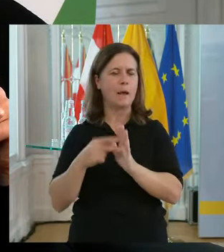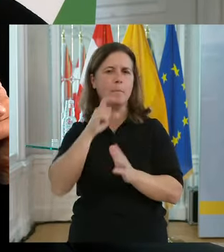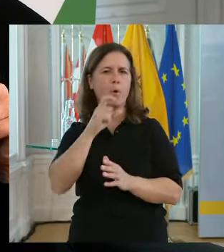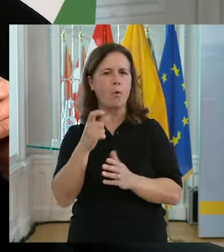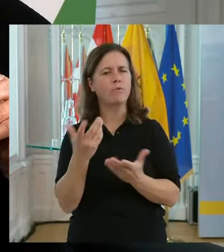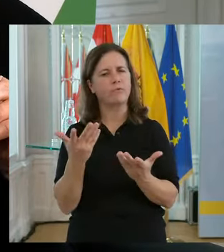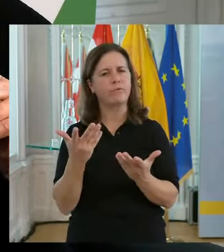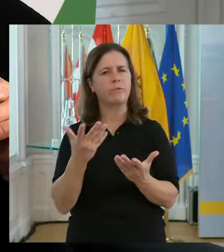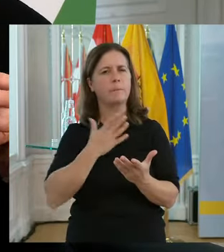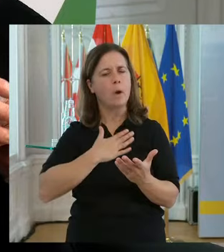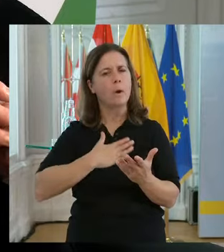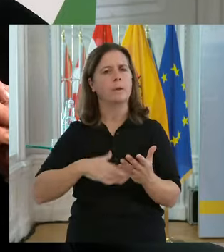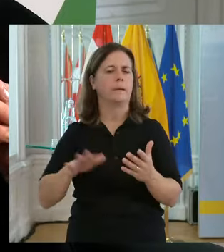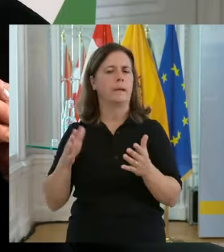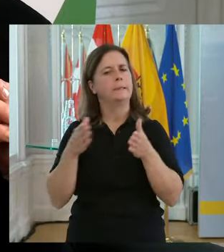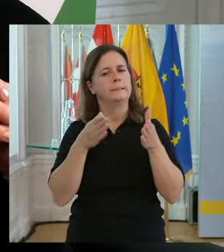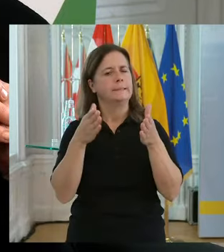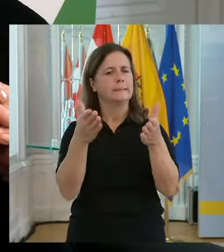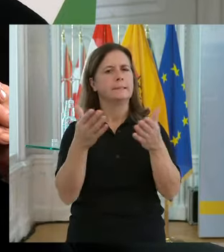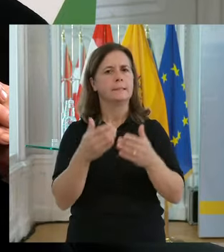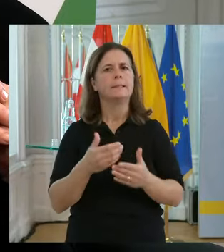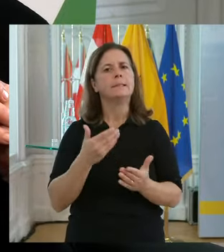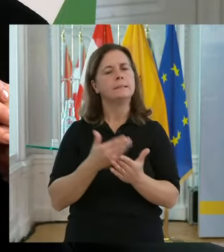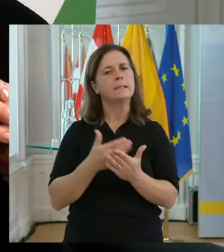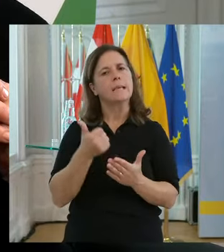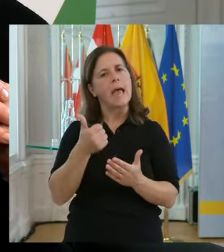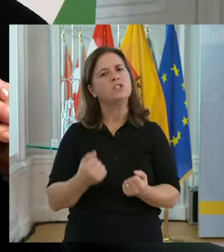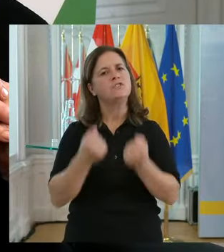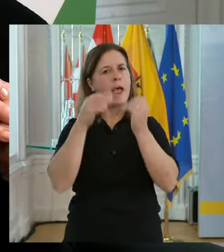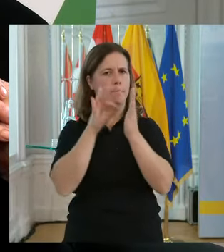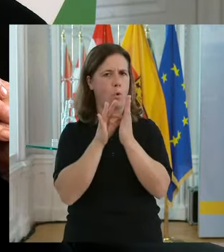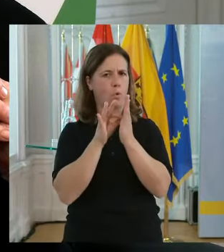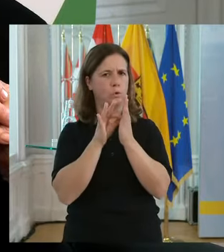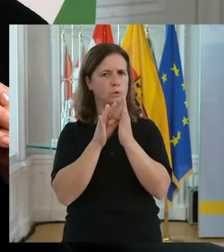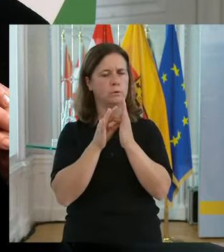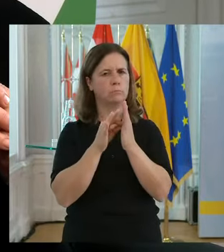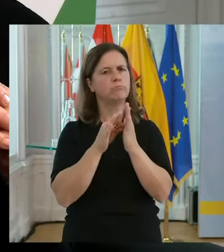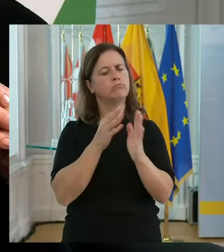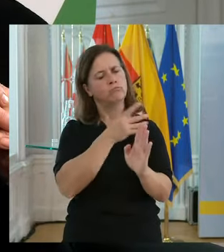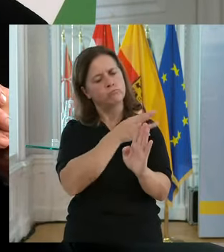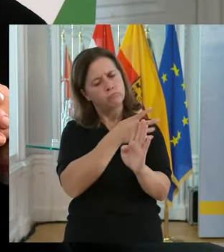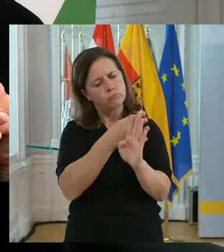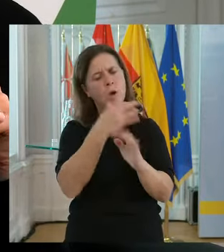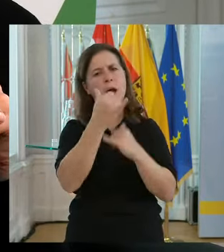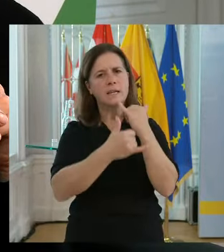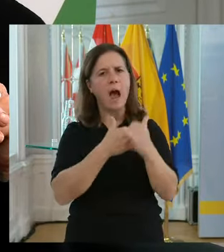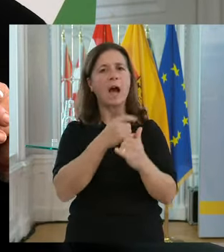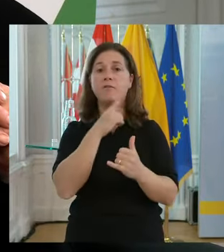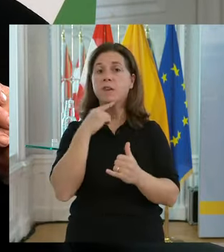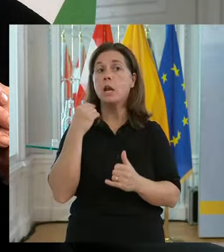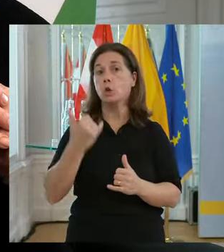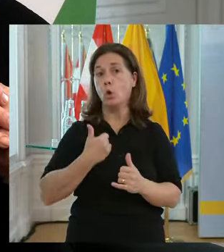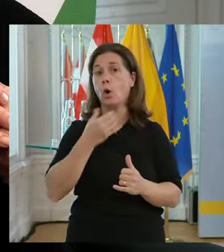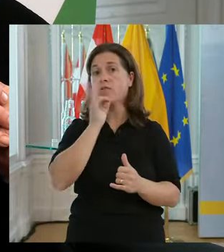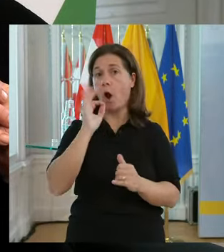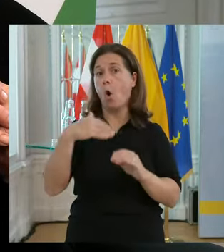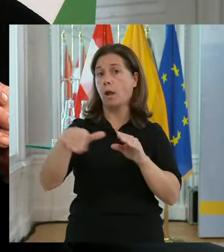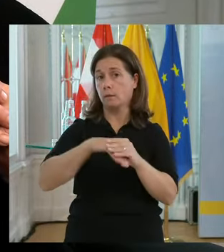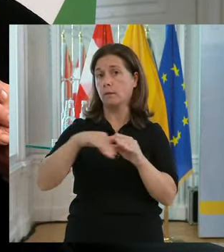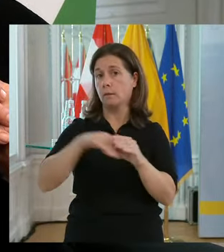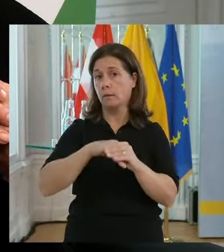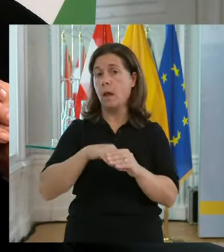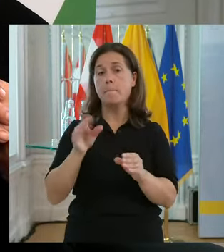zu orientieren. Das ist ein Schwerpunkt, wo wir in den letzten Jahren sehr viele junge Frauen eingestellt haben